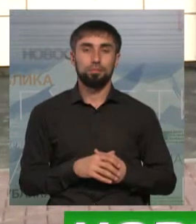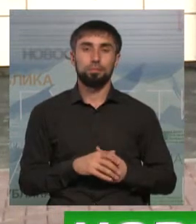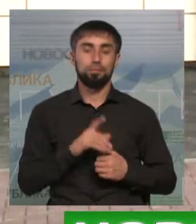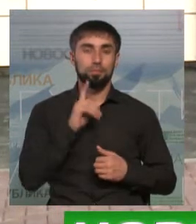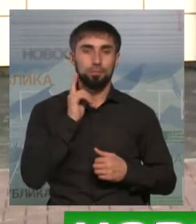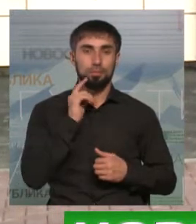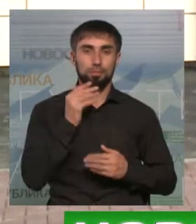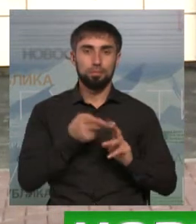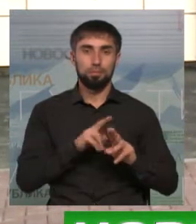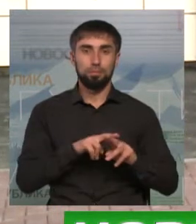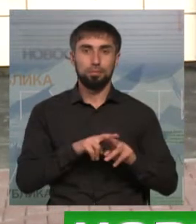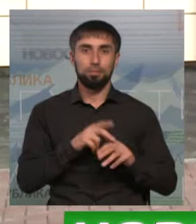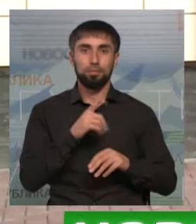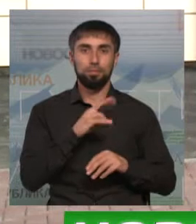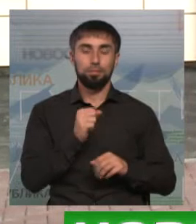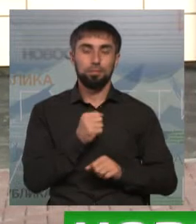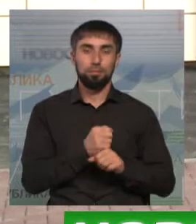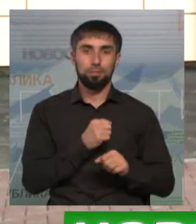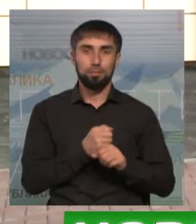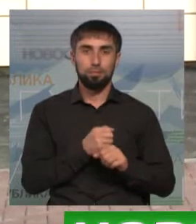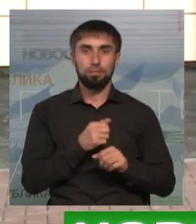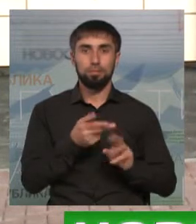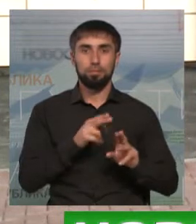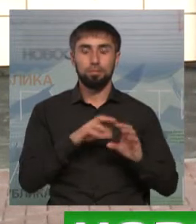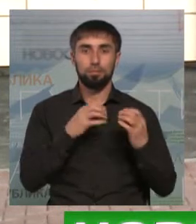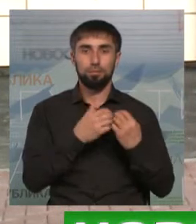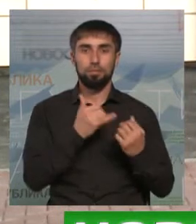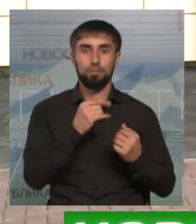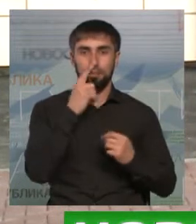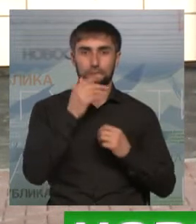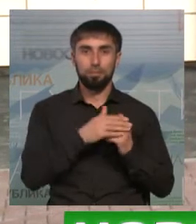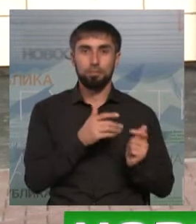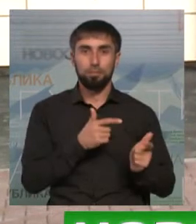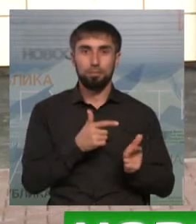зеленый этот, зону сделаем, стадион мы почти готовый у нас,